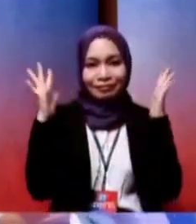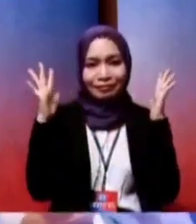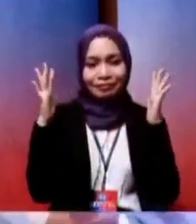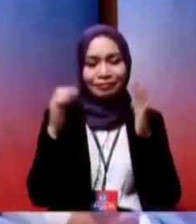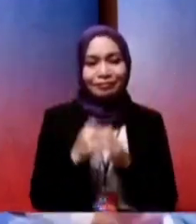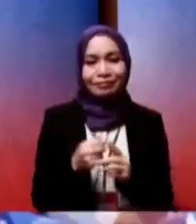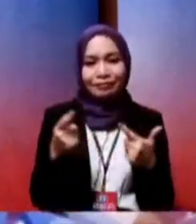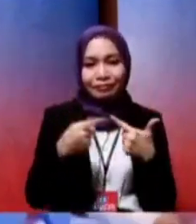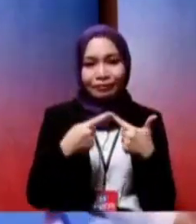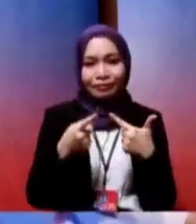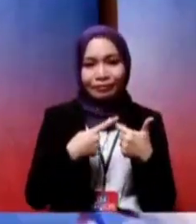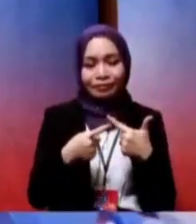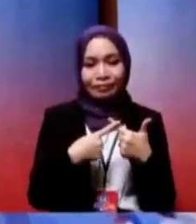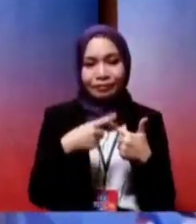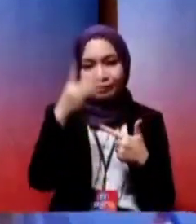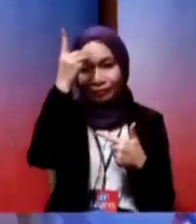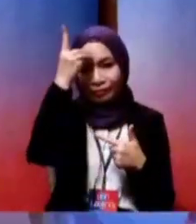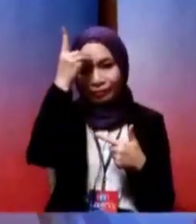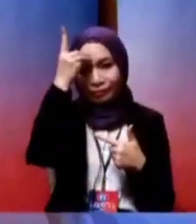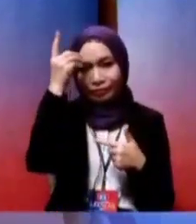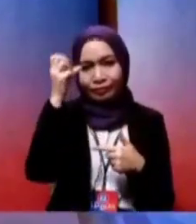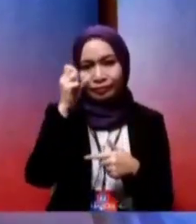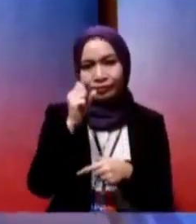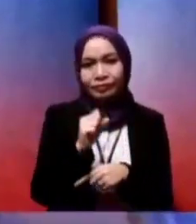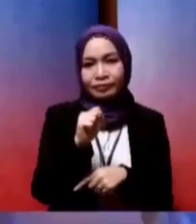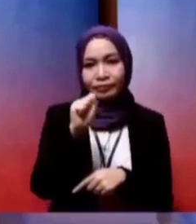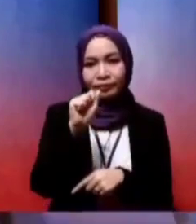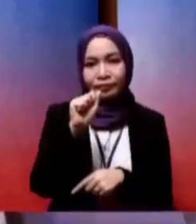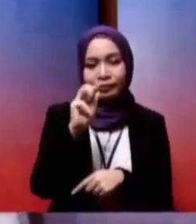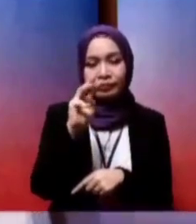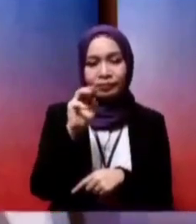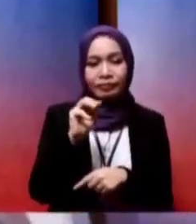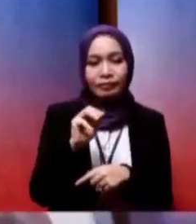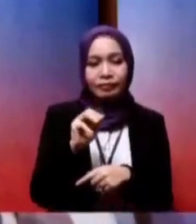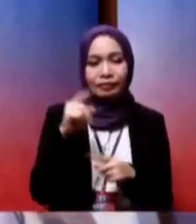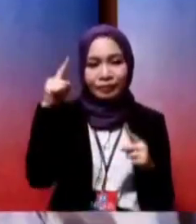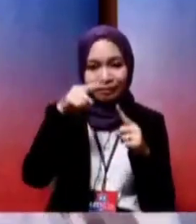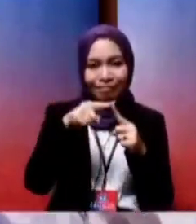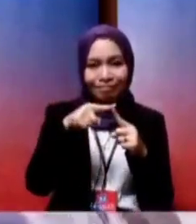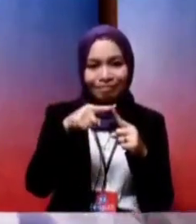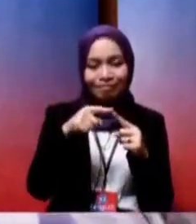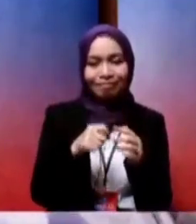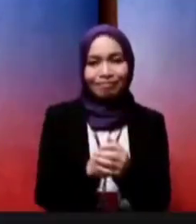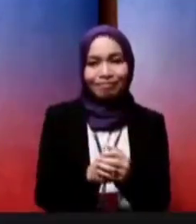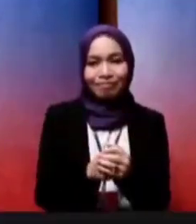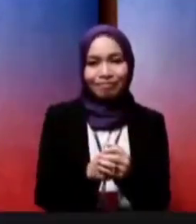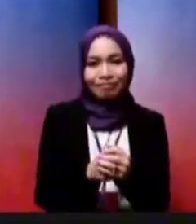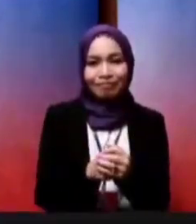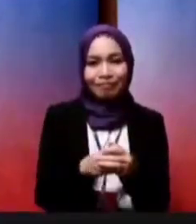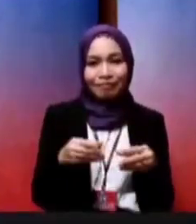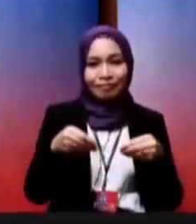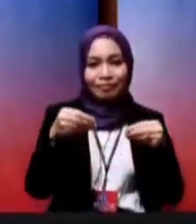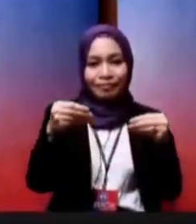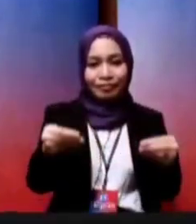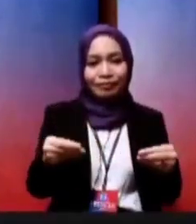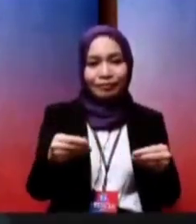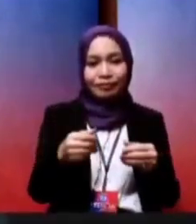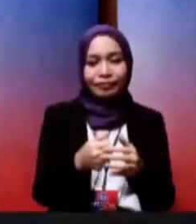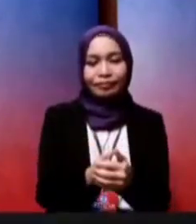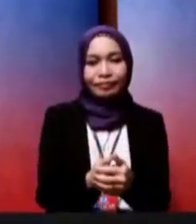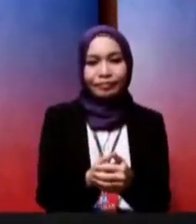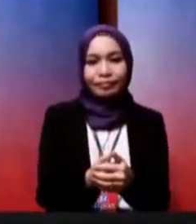kedua Datuk Seri Amiruddin Shri juga bersetuju menawarkan premis percuma untuk latihan pengkadiran